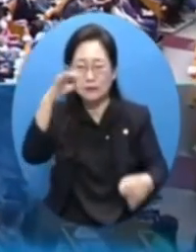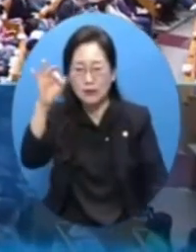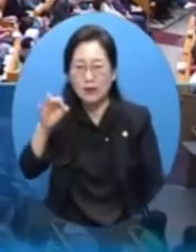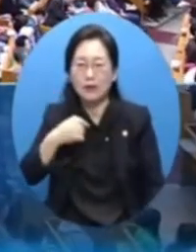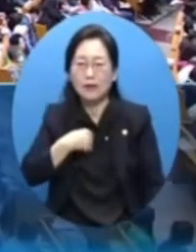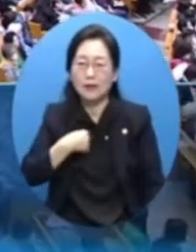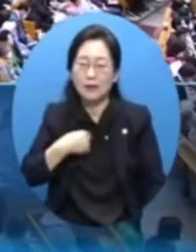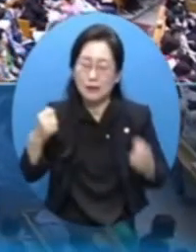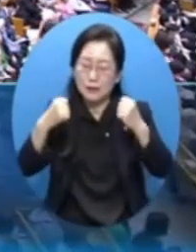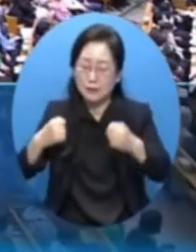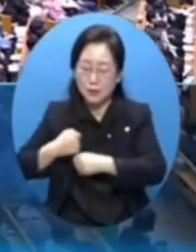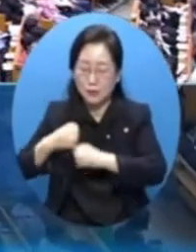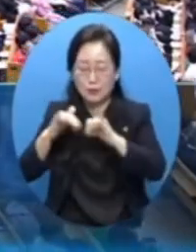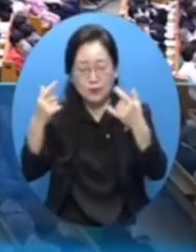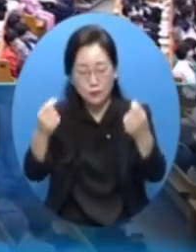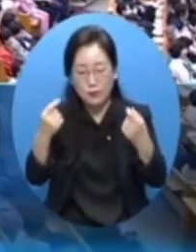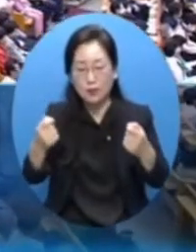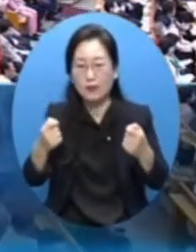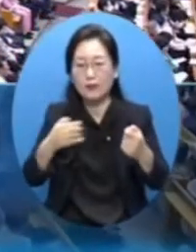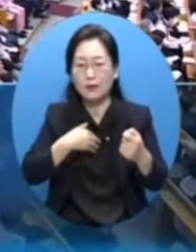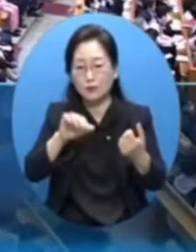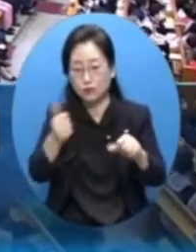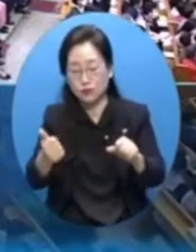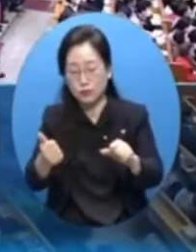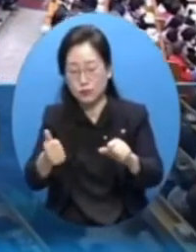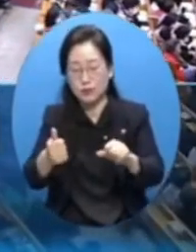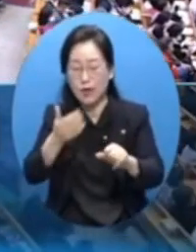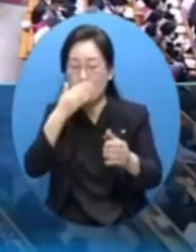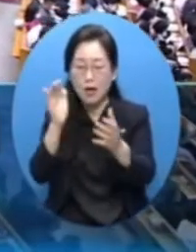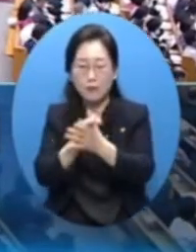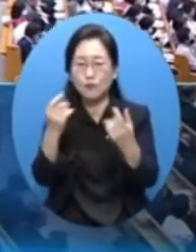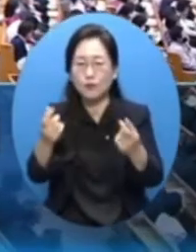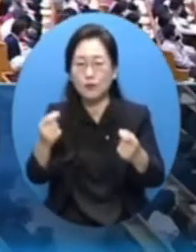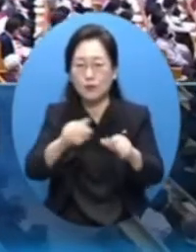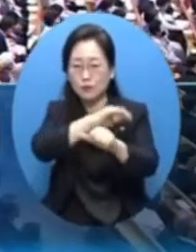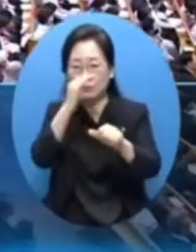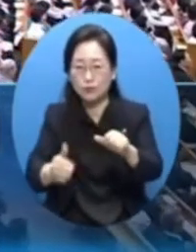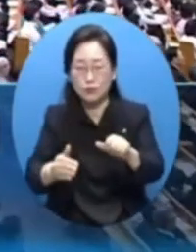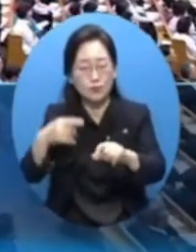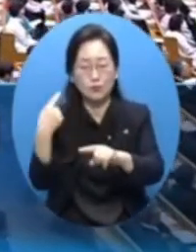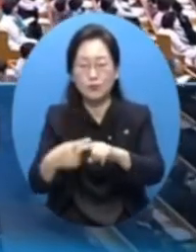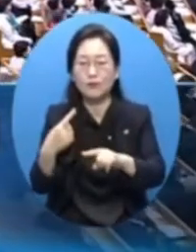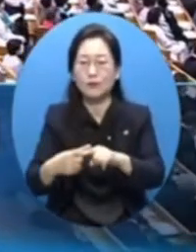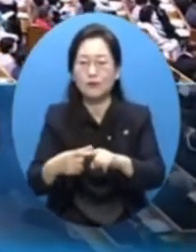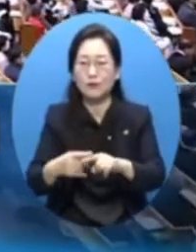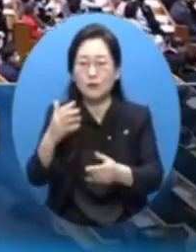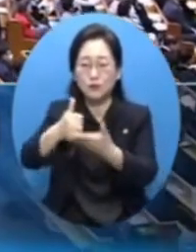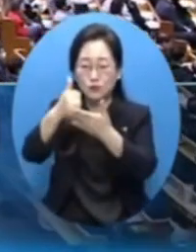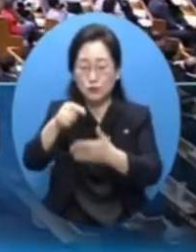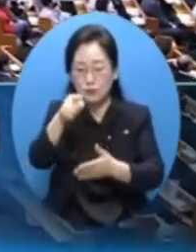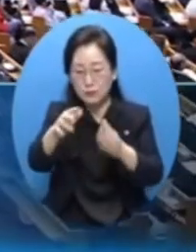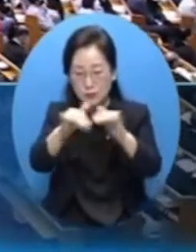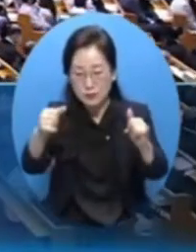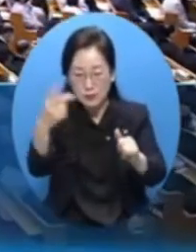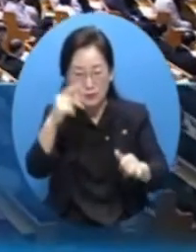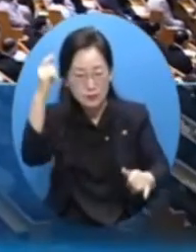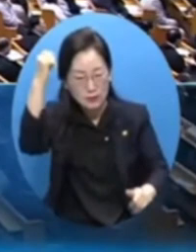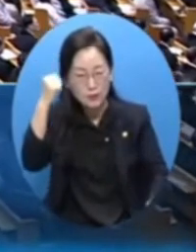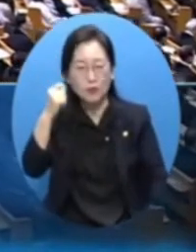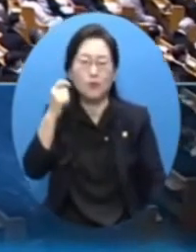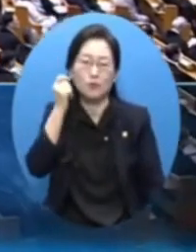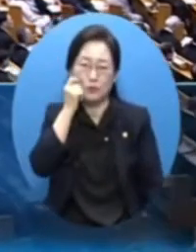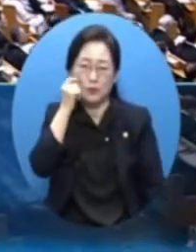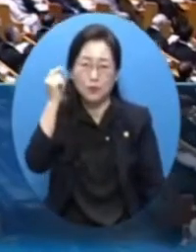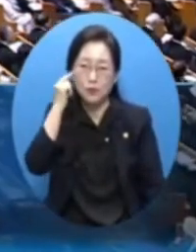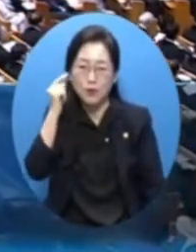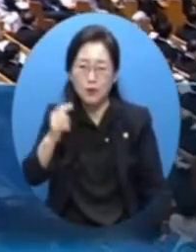용사 같으며 죽은 자 중에 던져진 바 되었으며 죽임을 당하여 무덤에 누운 자 같으니이다. 주께서 그들을 다시 기억하지 아니하시니 그들은